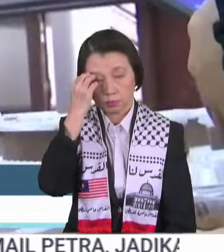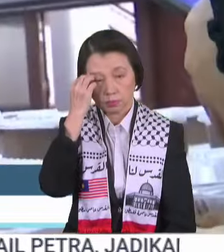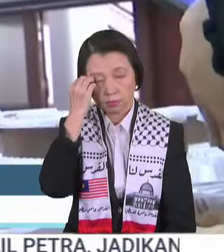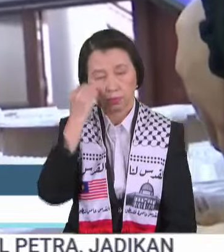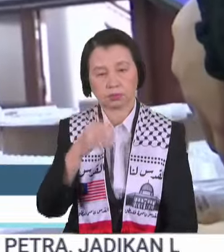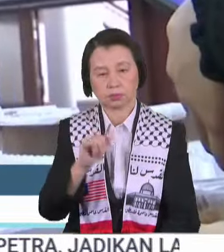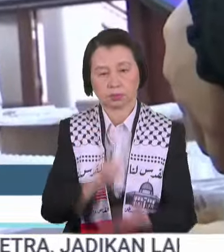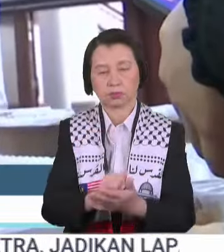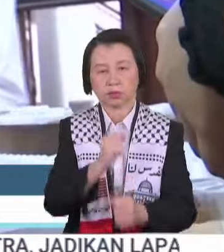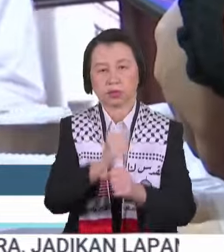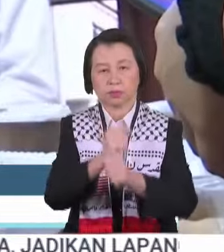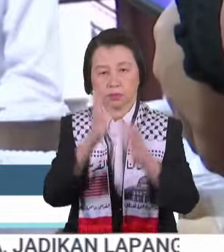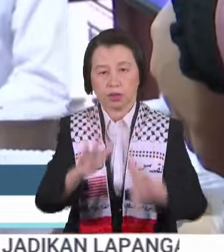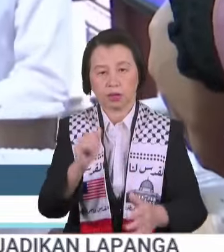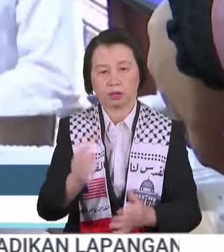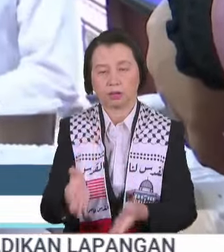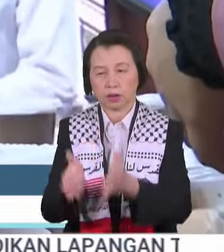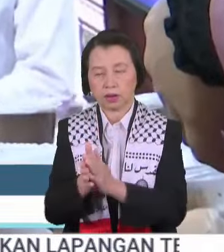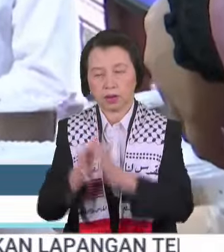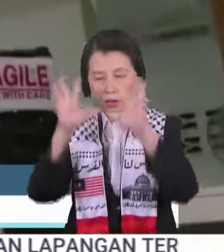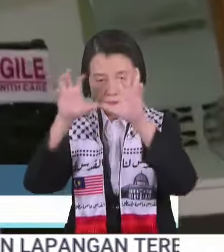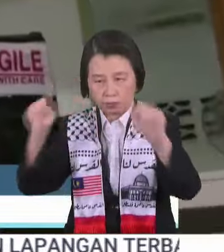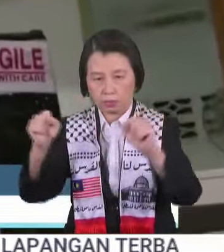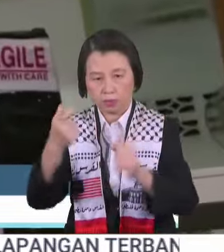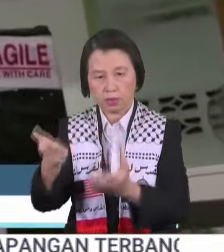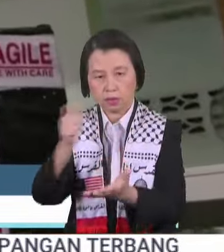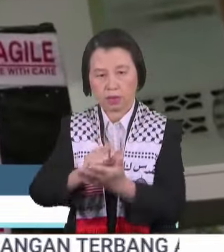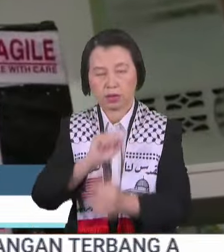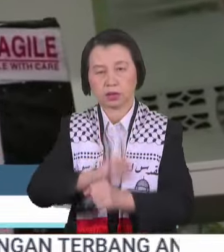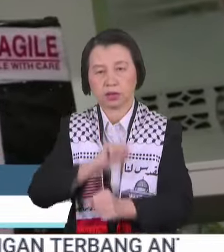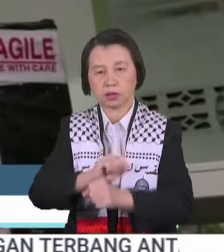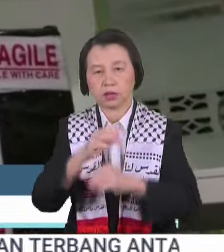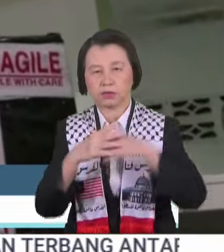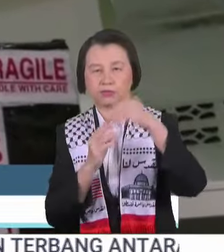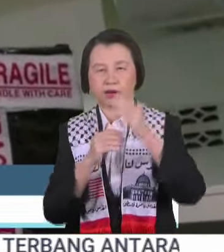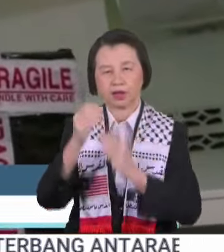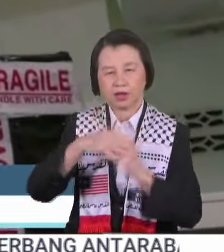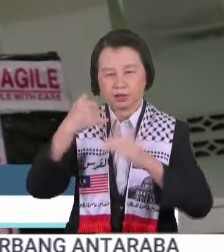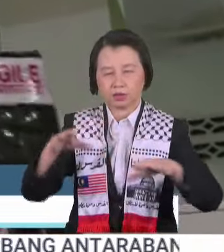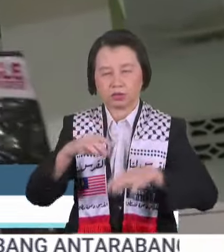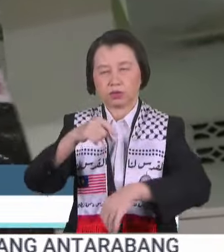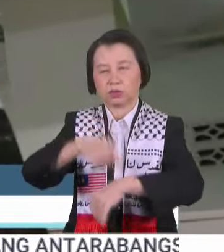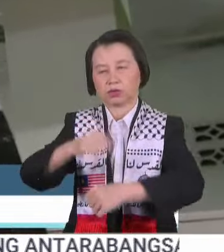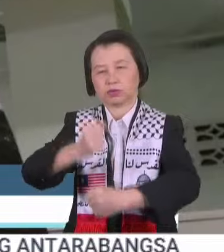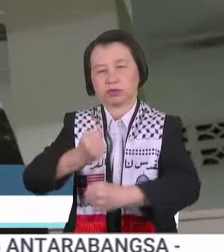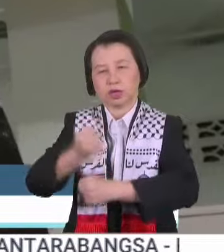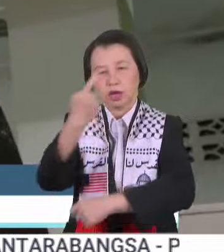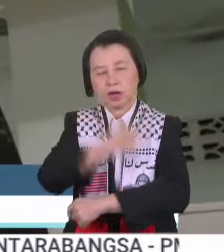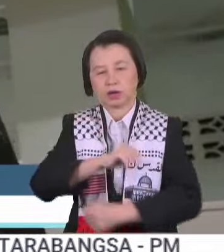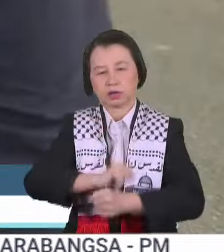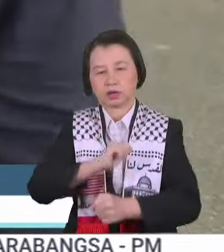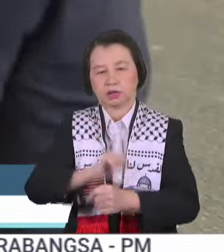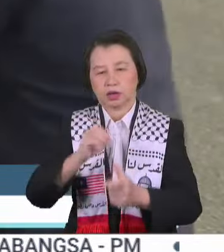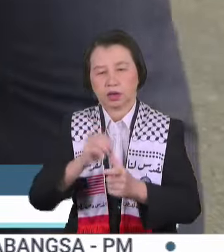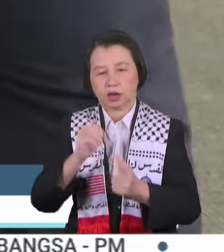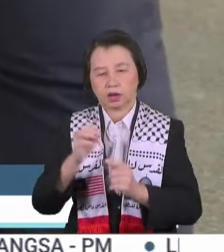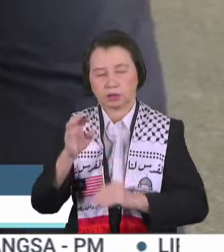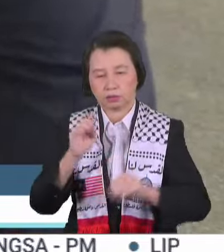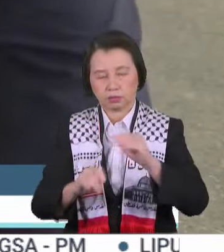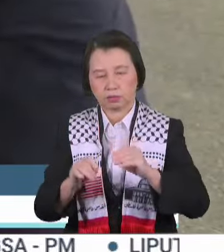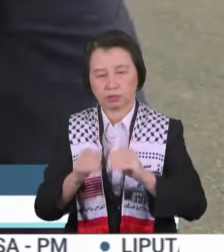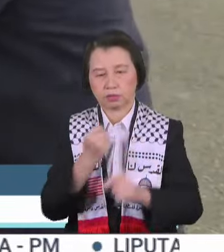Menerusi seksyen itu, pekerja berhak meminta daripada majikan pengaturan kerja fleksibel untuk mengubah waktu bekerja, hari bekerja atau perubahan